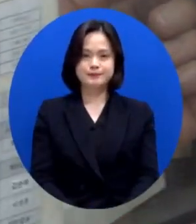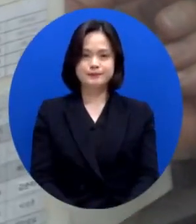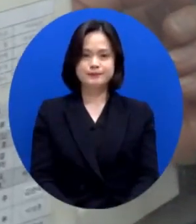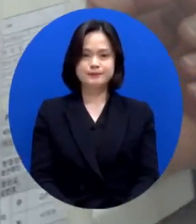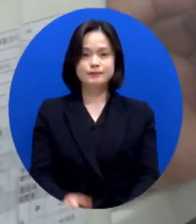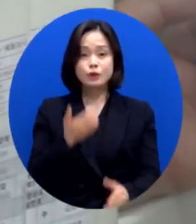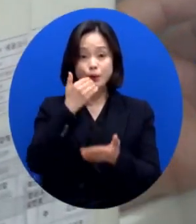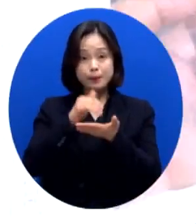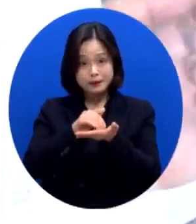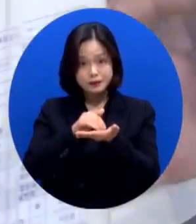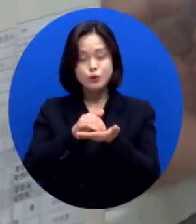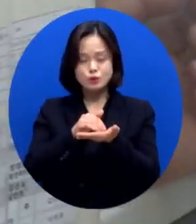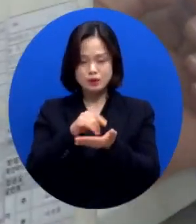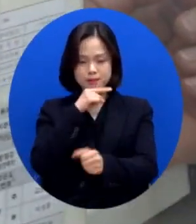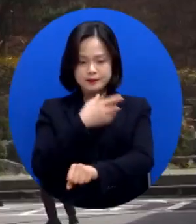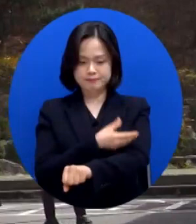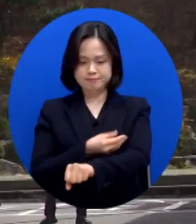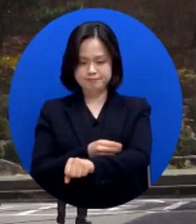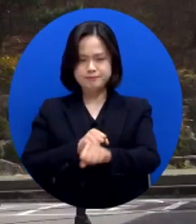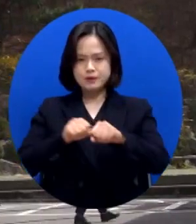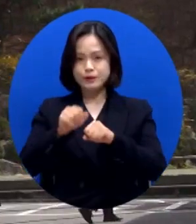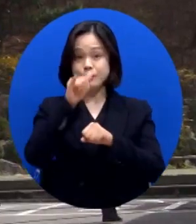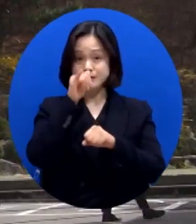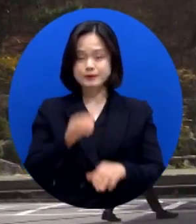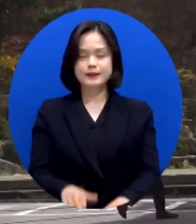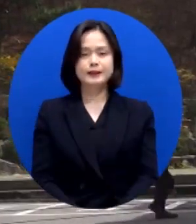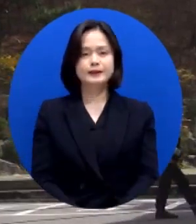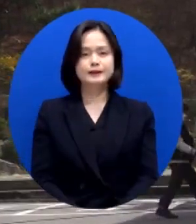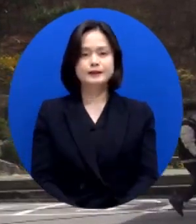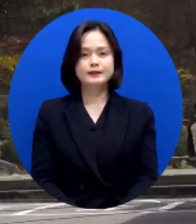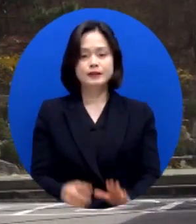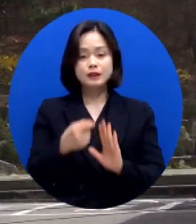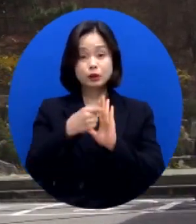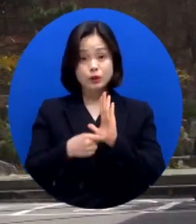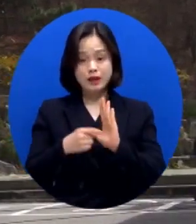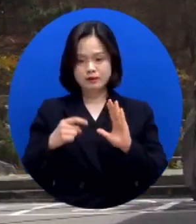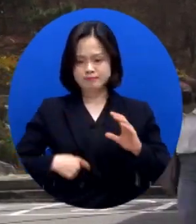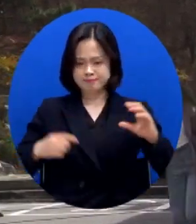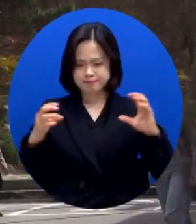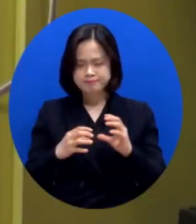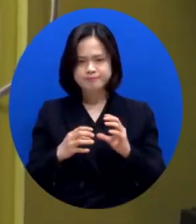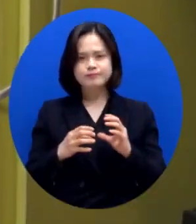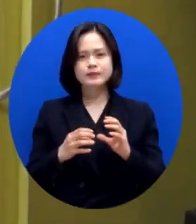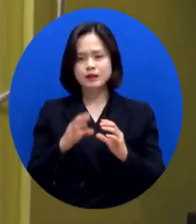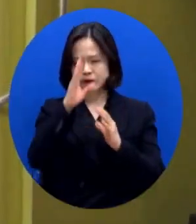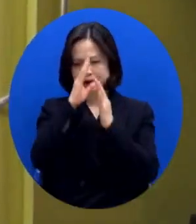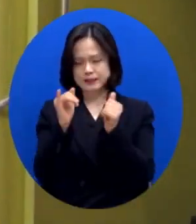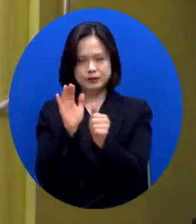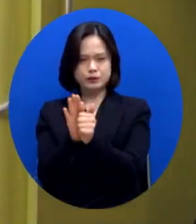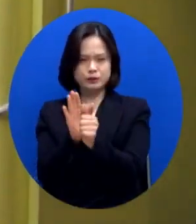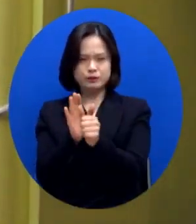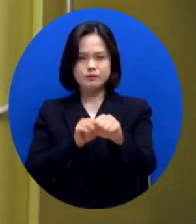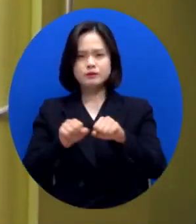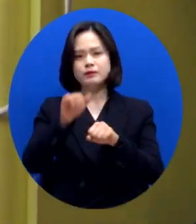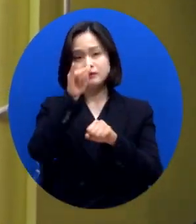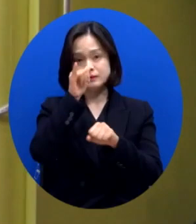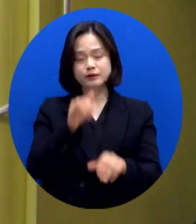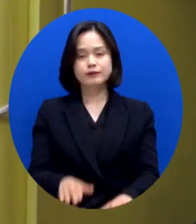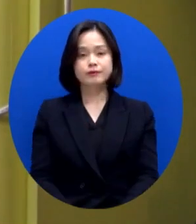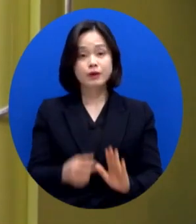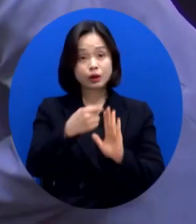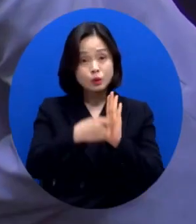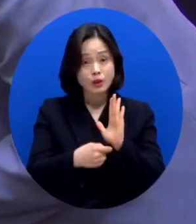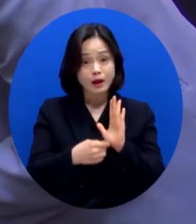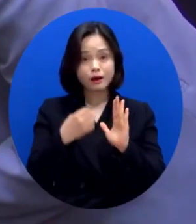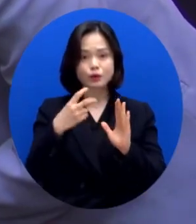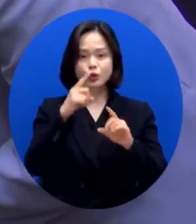대표적인데요. 코로나19로 어려운 시기에 교단 차원에서 힘을 모아 생명을 살리고 있는 거죠. 이런 헌혈운동에 교단뿐 아니라